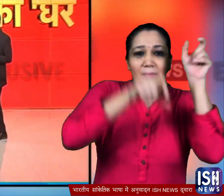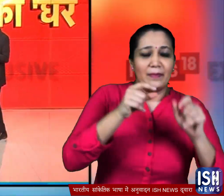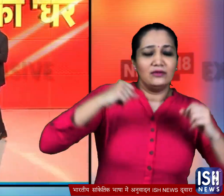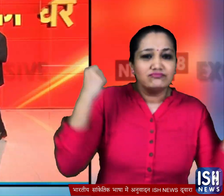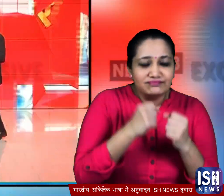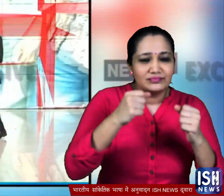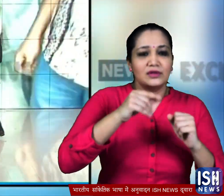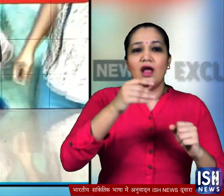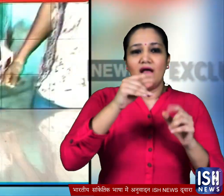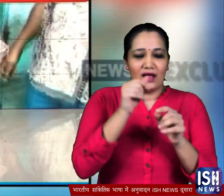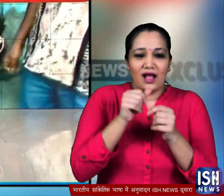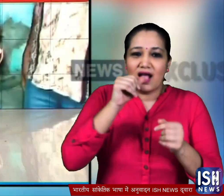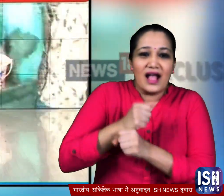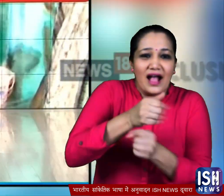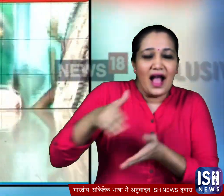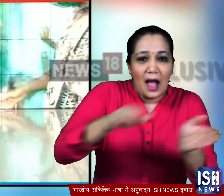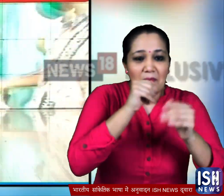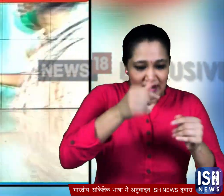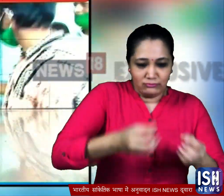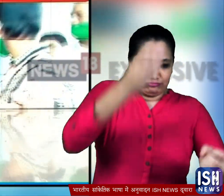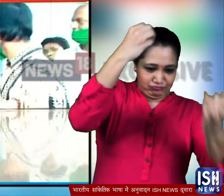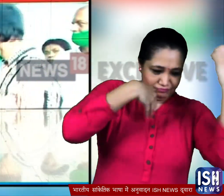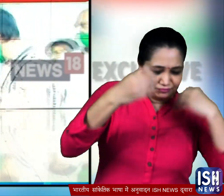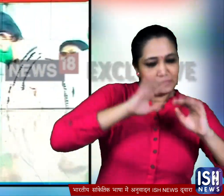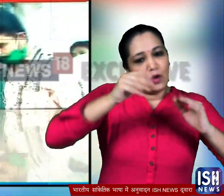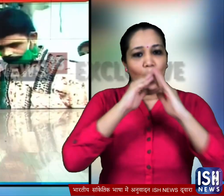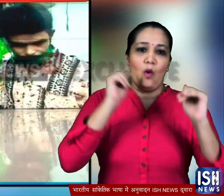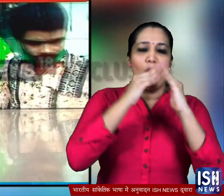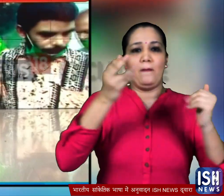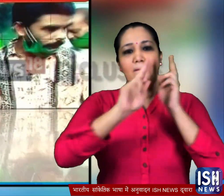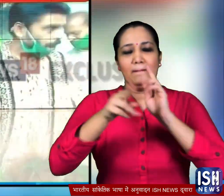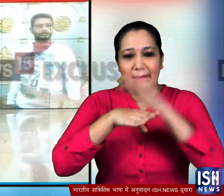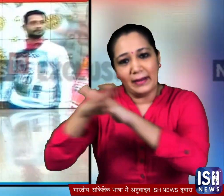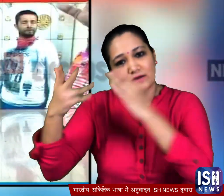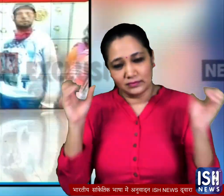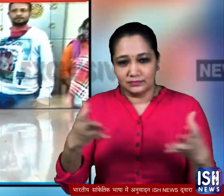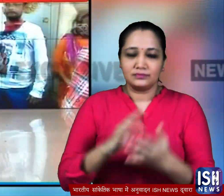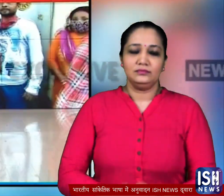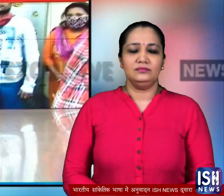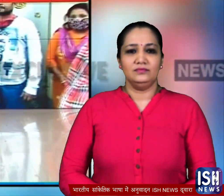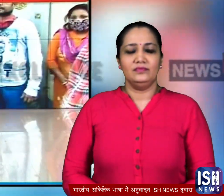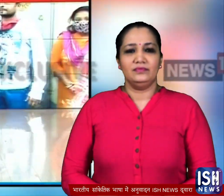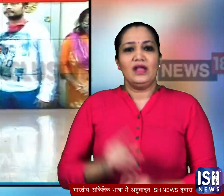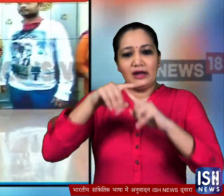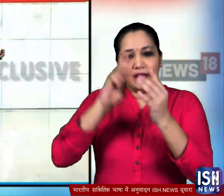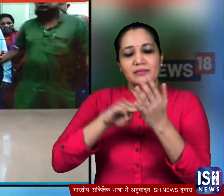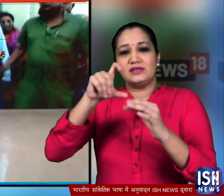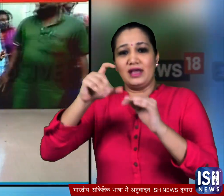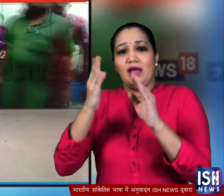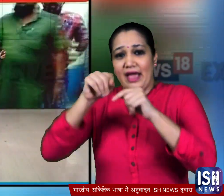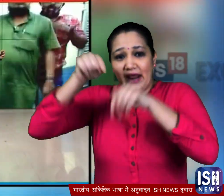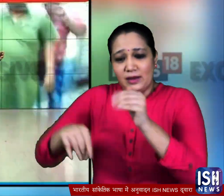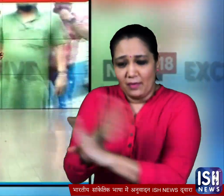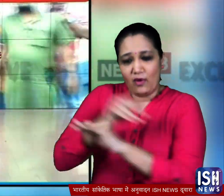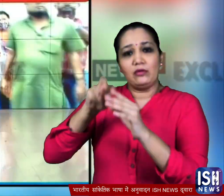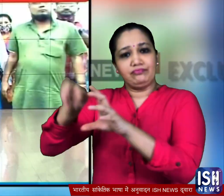कार्यकर्ता खुद पर गंगा जल छिड़कने के बाद अपने अपने घर लौटे। बताया गया कि विधानसभा चुनाव से पहले ये लोग टीएमसी छोड़कर बीजेपी में शामिल हुए